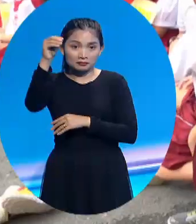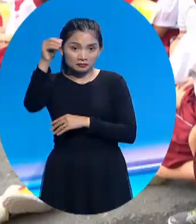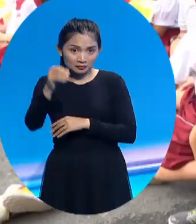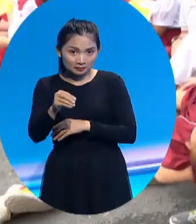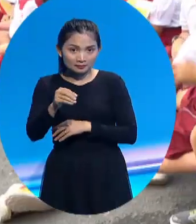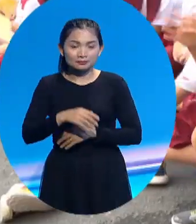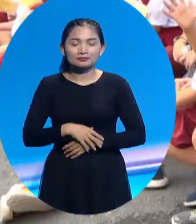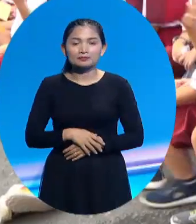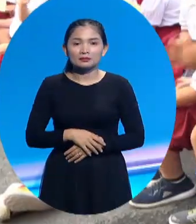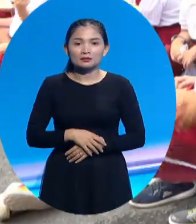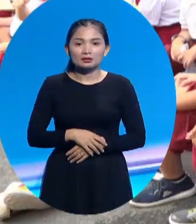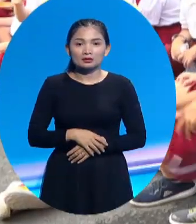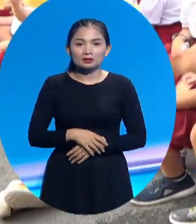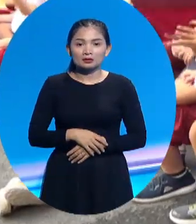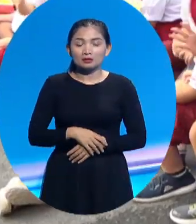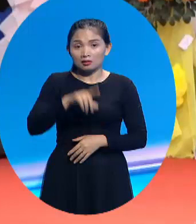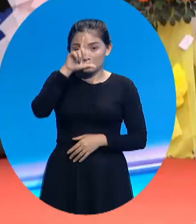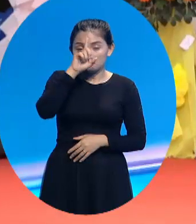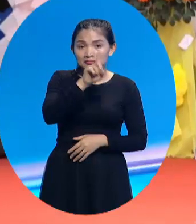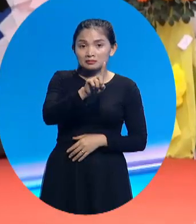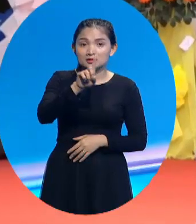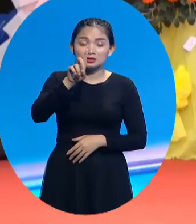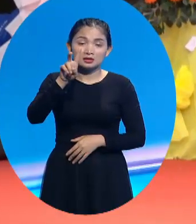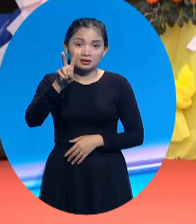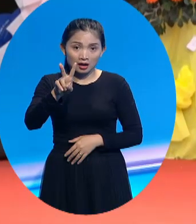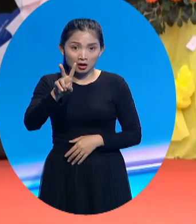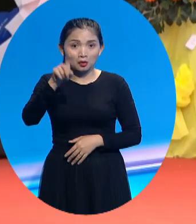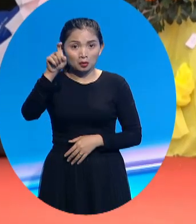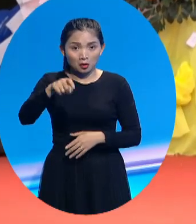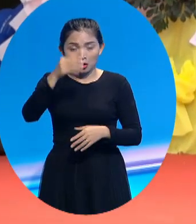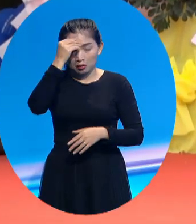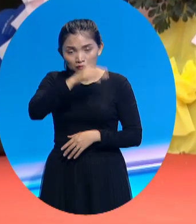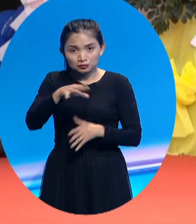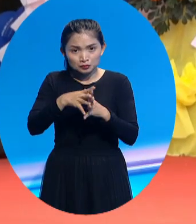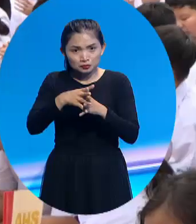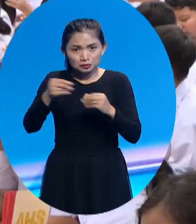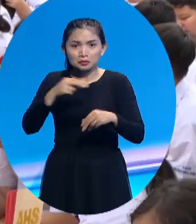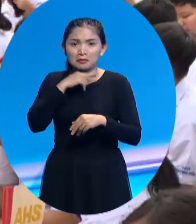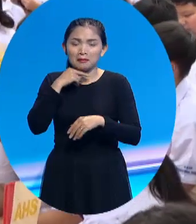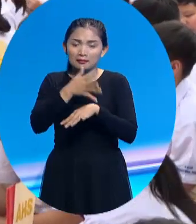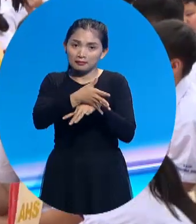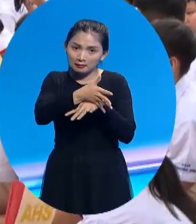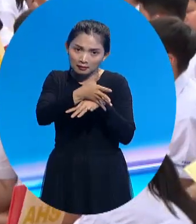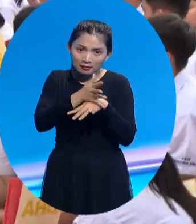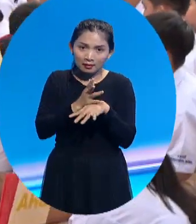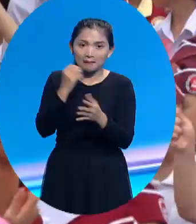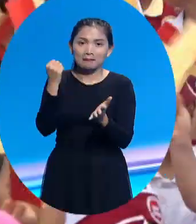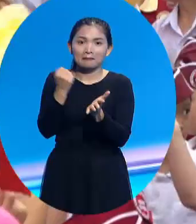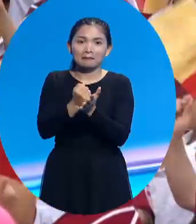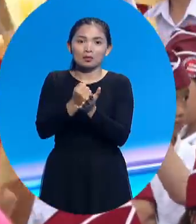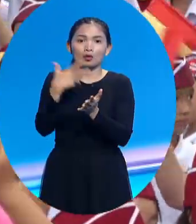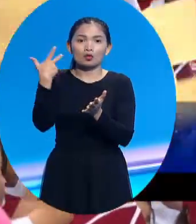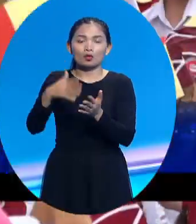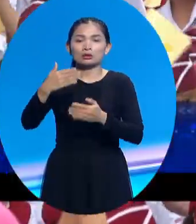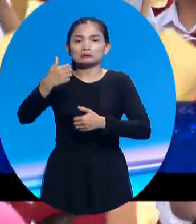2022-2023, có 96% học sinh lớp 12 được miễn bài thi ngoại ngữ nhờ các chứng chỉ tiếng Anh như IELTS, TOEFL. Đến nay, học sinh